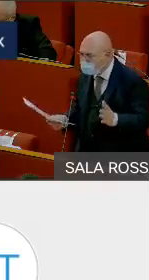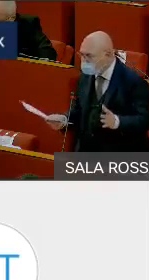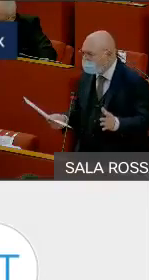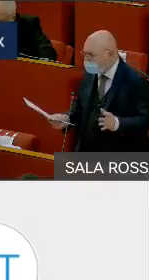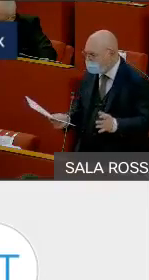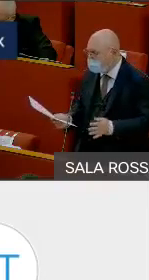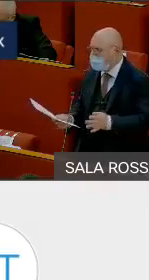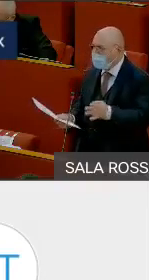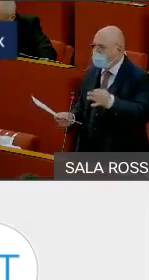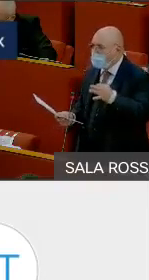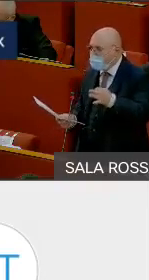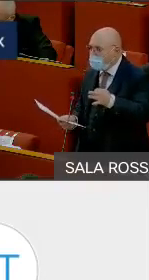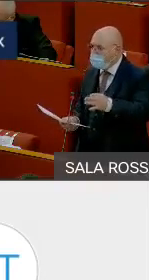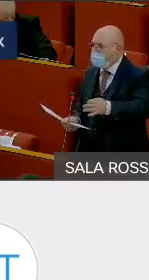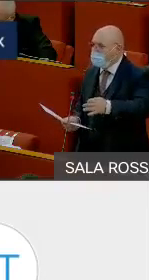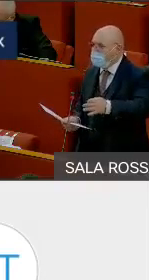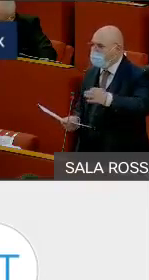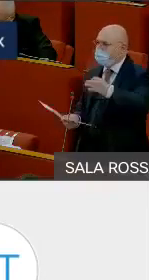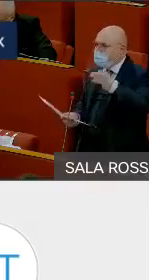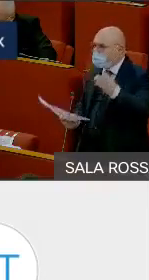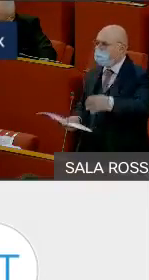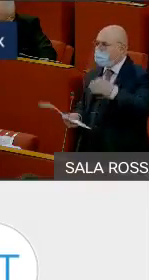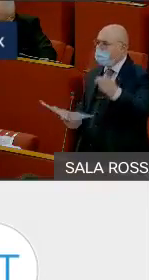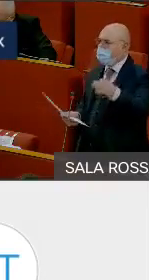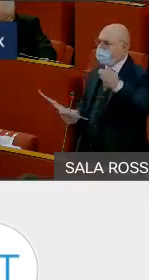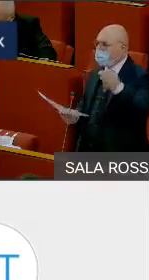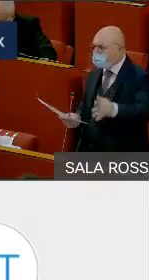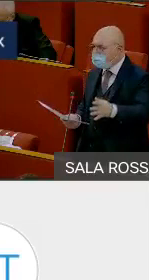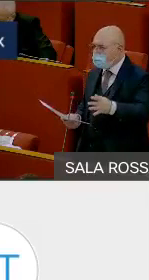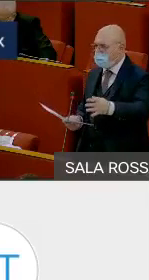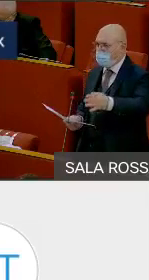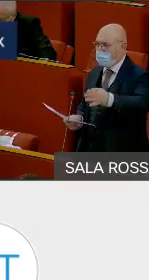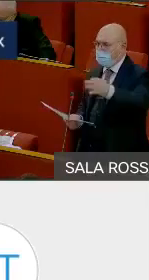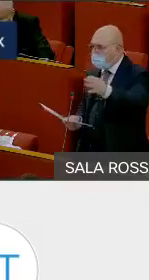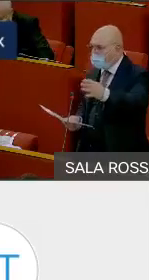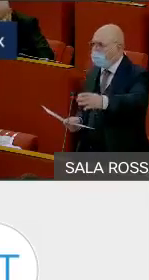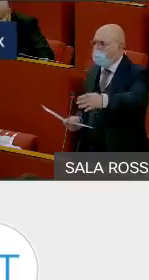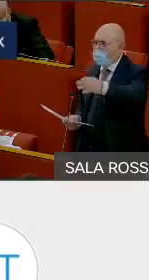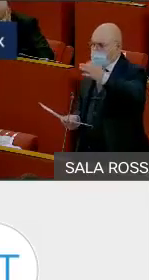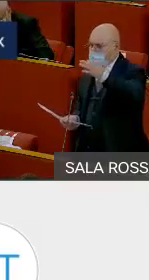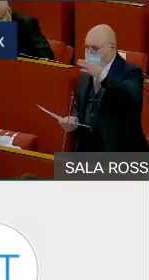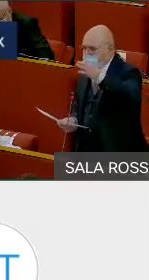richiesto e fosse un imprenditore agricolo professionale a